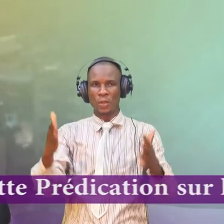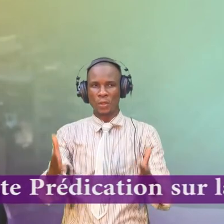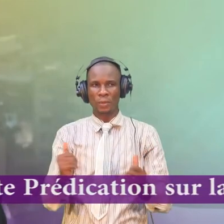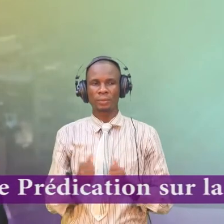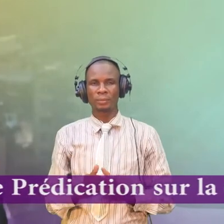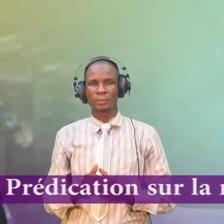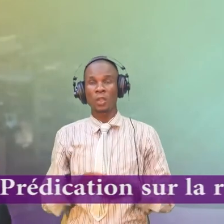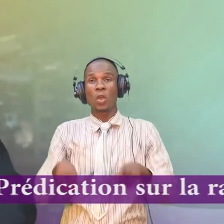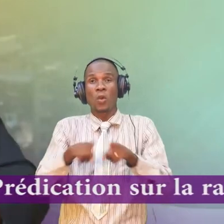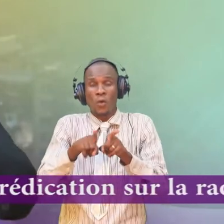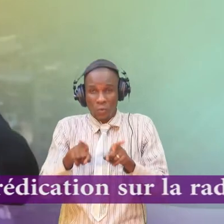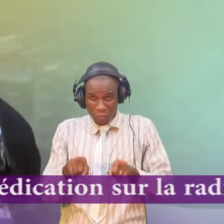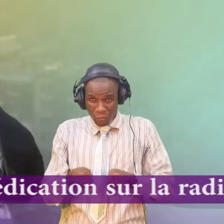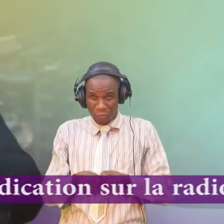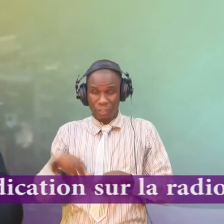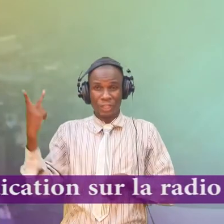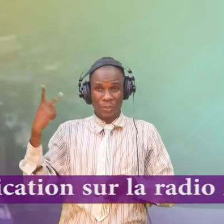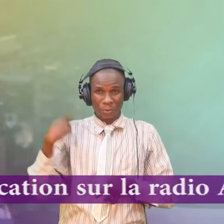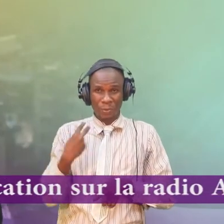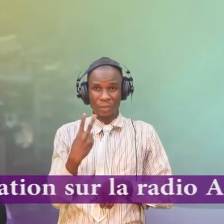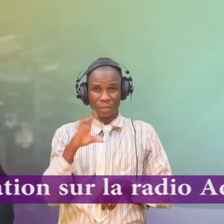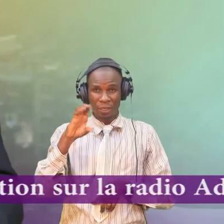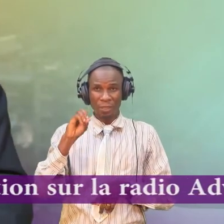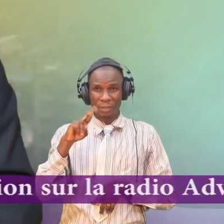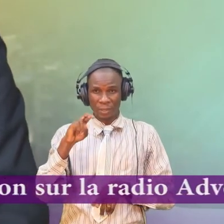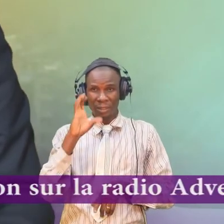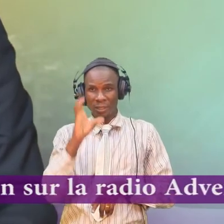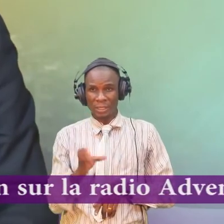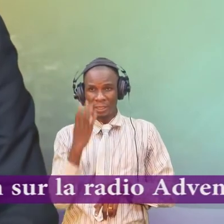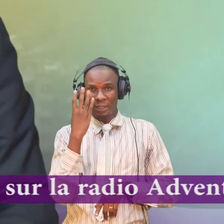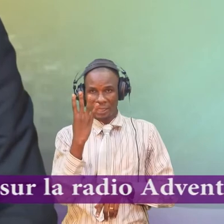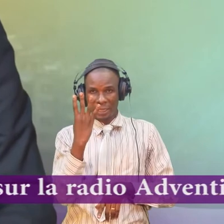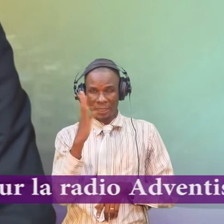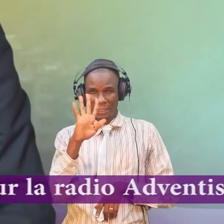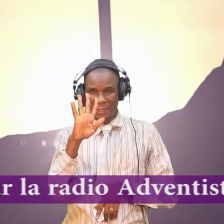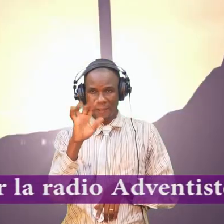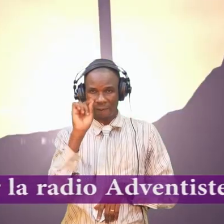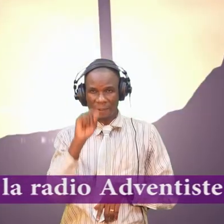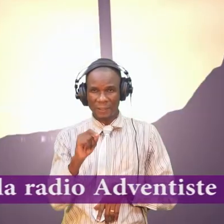lazima ufunikwe na haki ya Yesu Kristo ambao Yesu anatoa